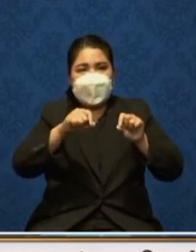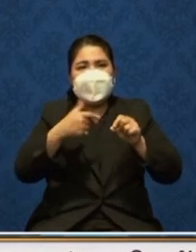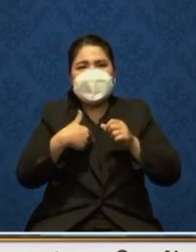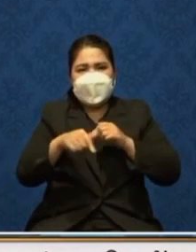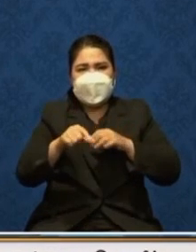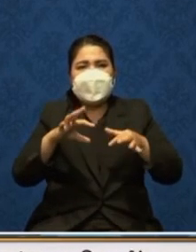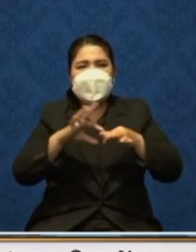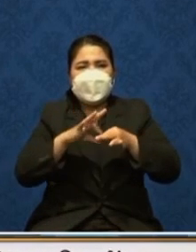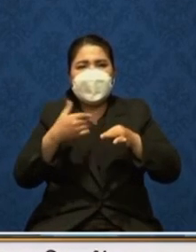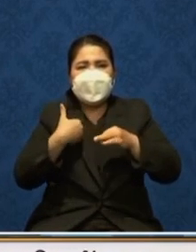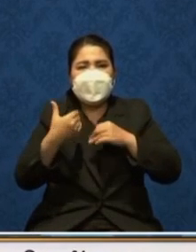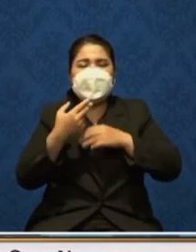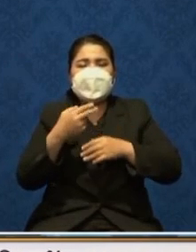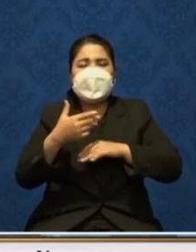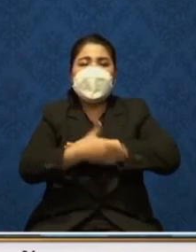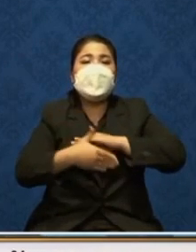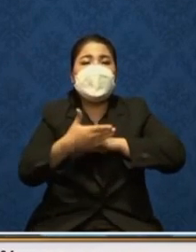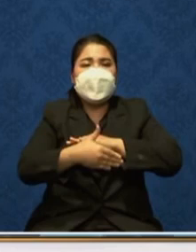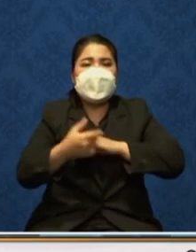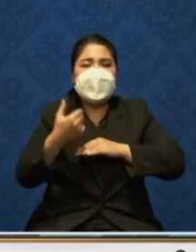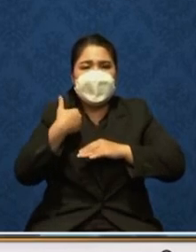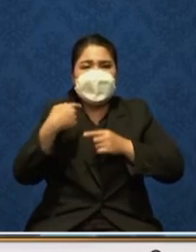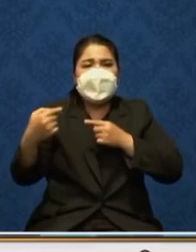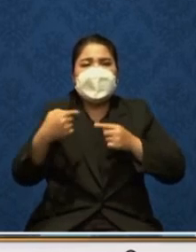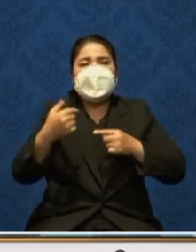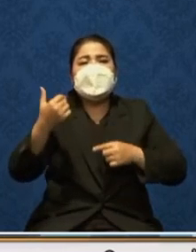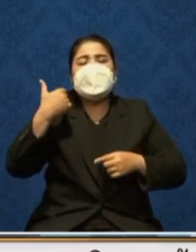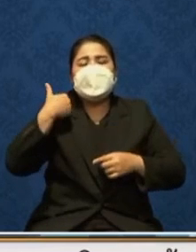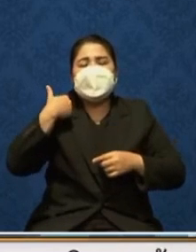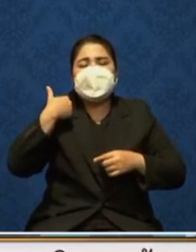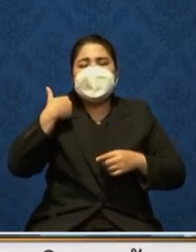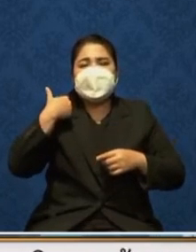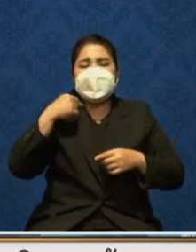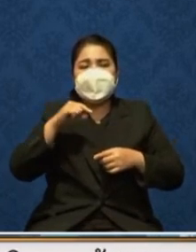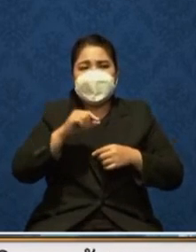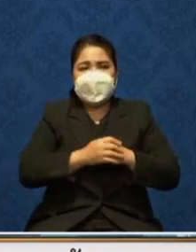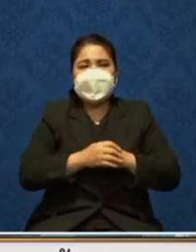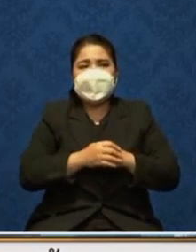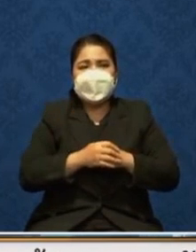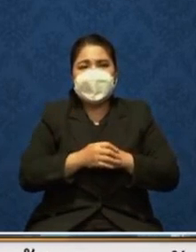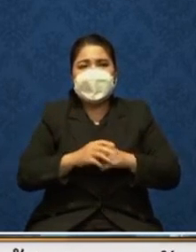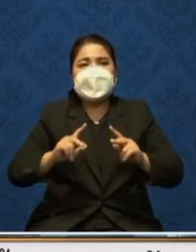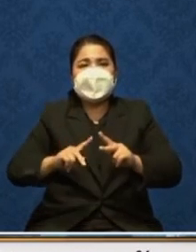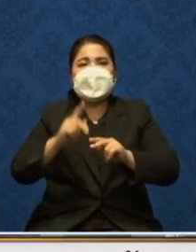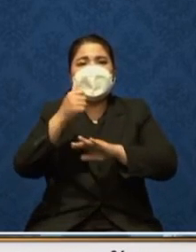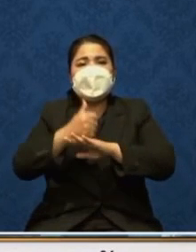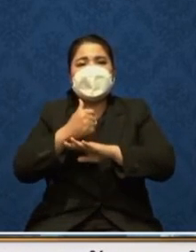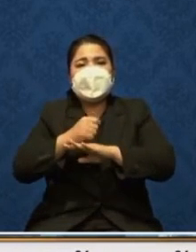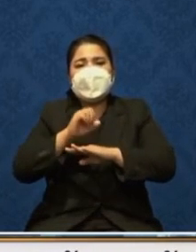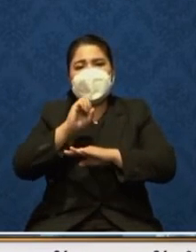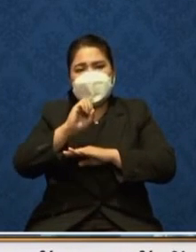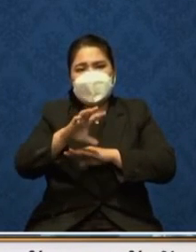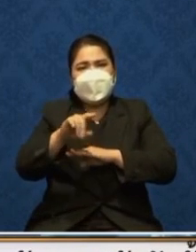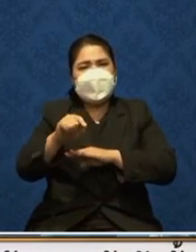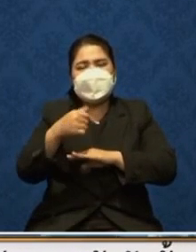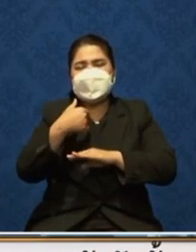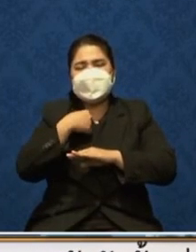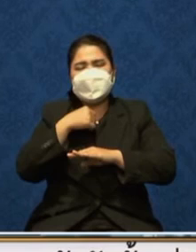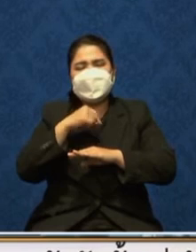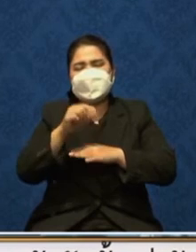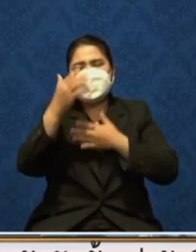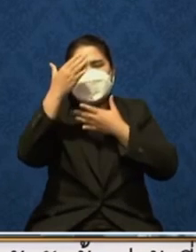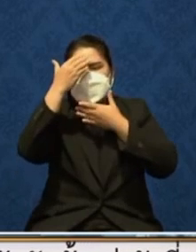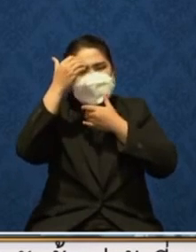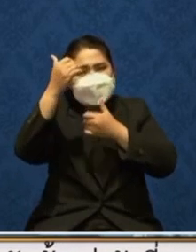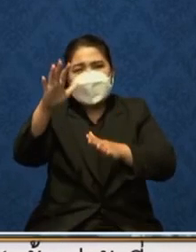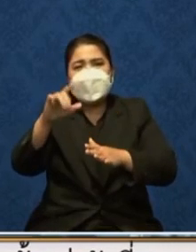ู่เพสิ่ที่ท่านรัฐมนตรี สักสอยามที่ชอบเข้ามาท่านไม่ไดสนใจความครุงค่าของโครงการ